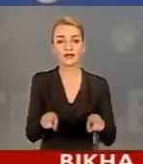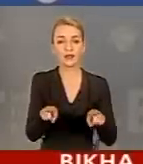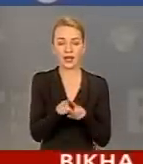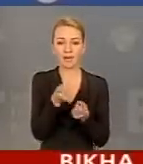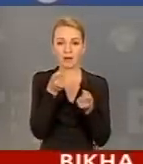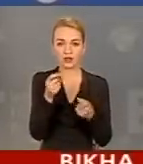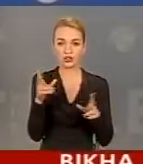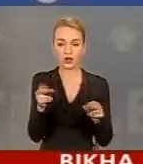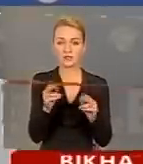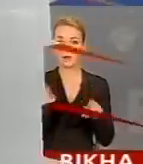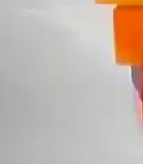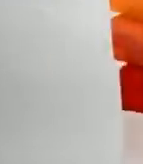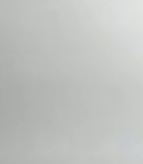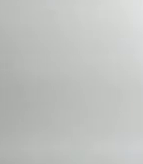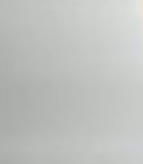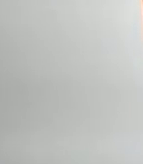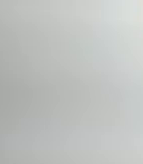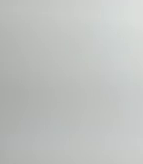повторити долі своєї матері.